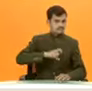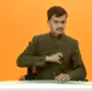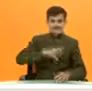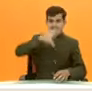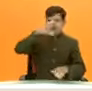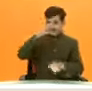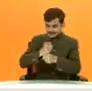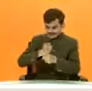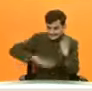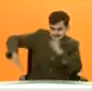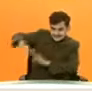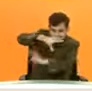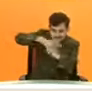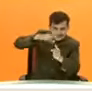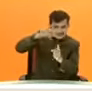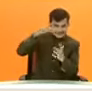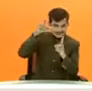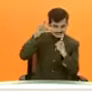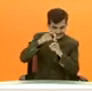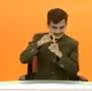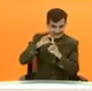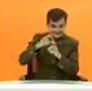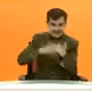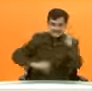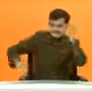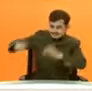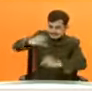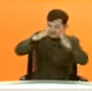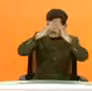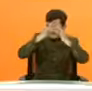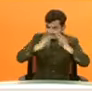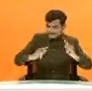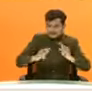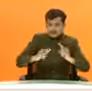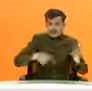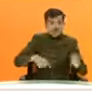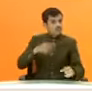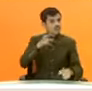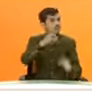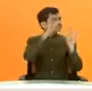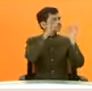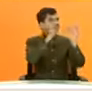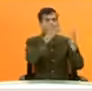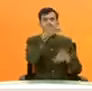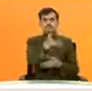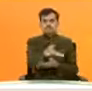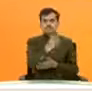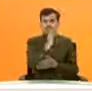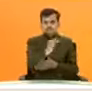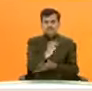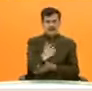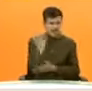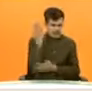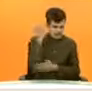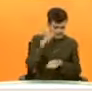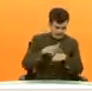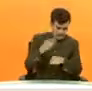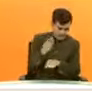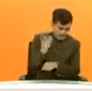के दंतेवाड़ा का विज्ञान केंद्र आजकल सबका ध्यान खींच रहा है। कुछ समय पहले